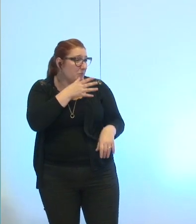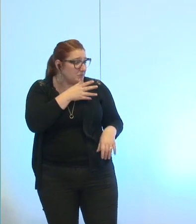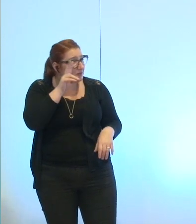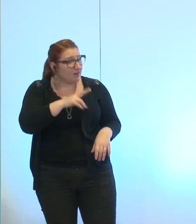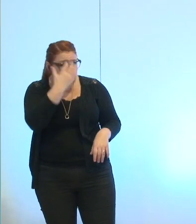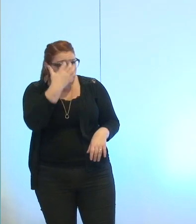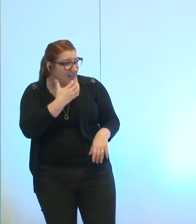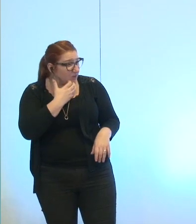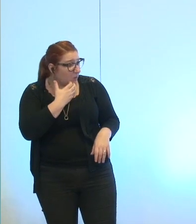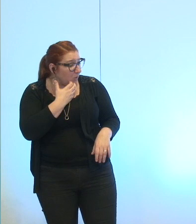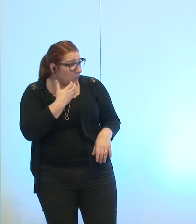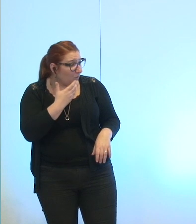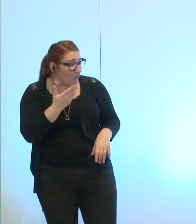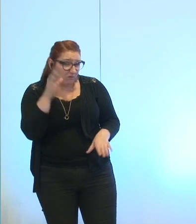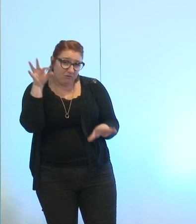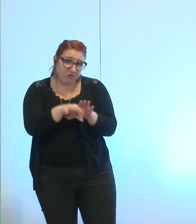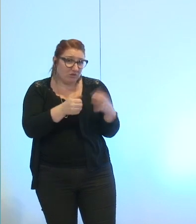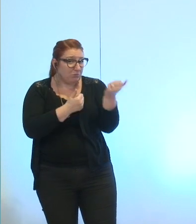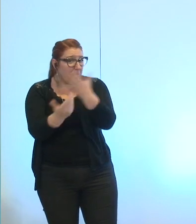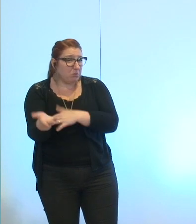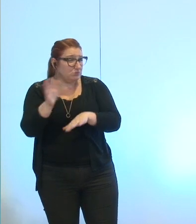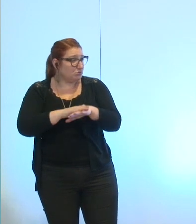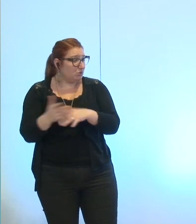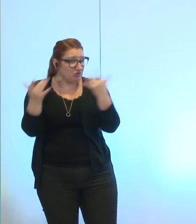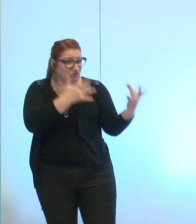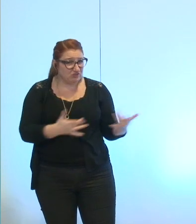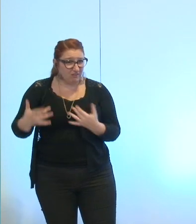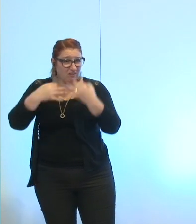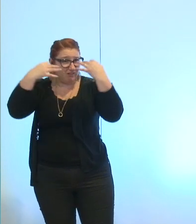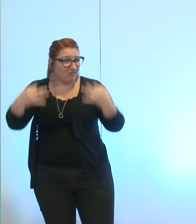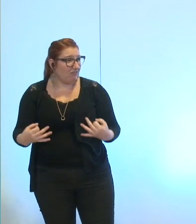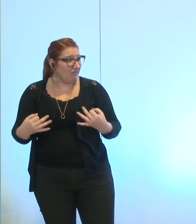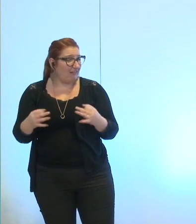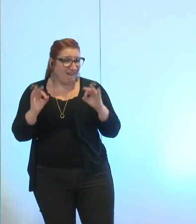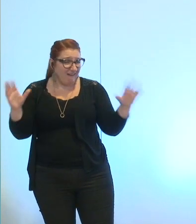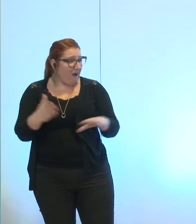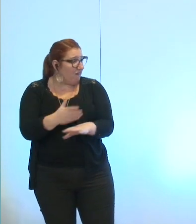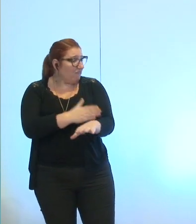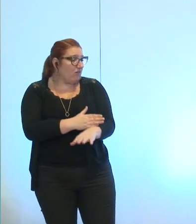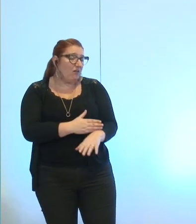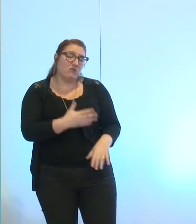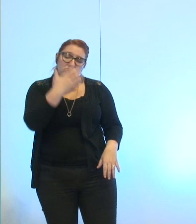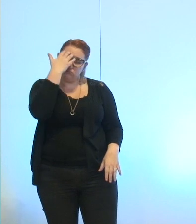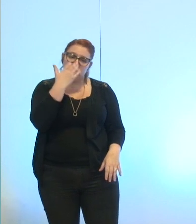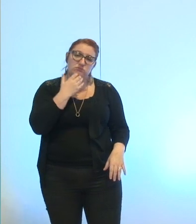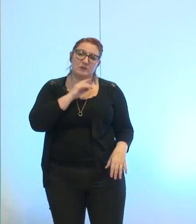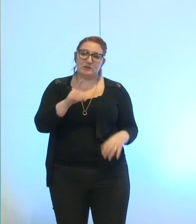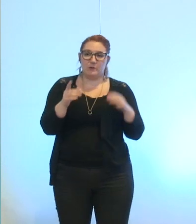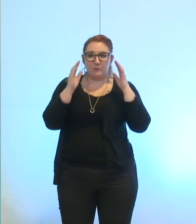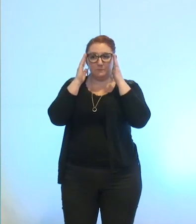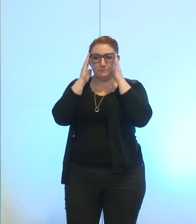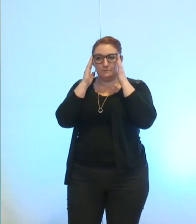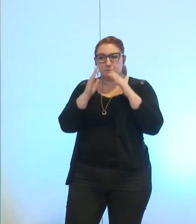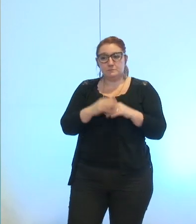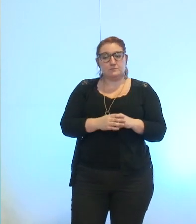présenter un tel dispositif au vote sans le chiffrer ou sans en mettre des limites savez-vous bien s'il était mis en place